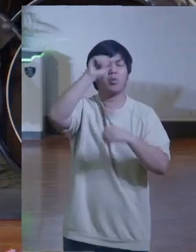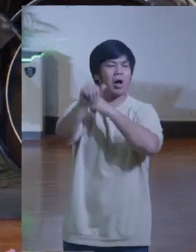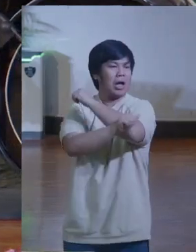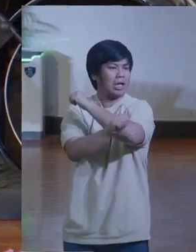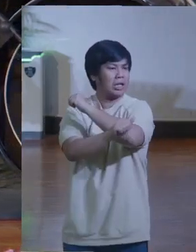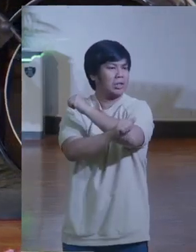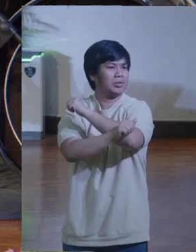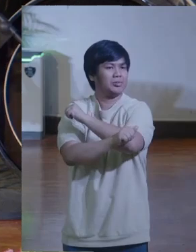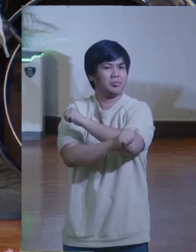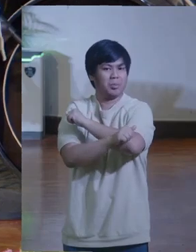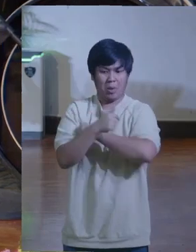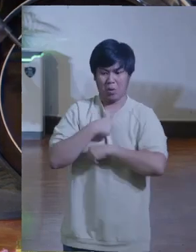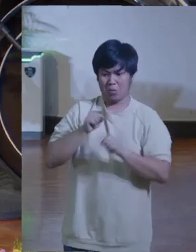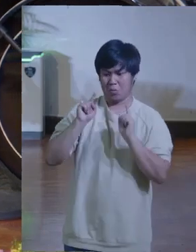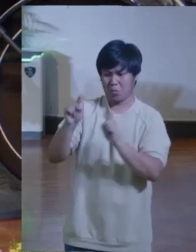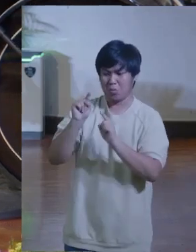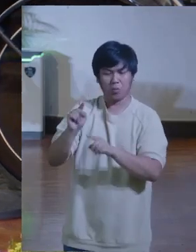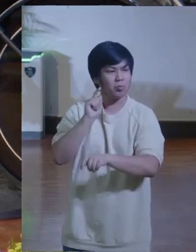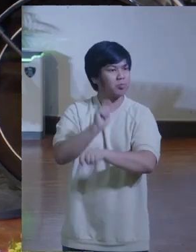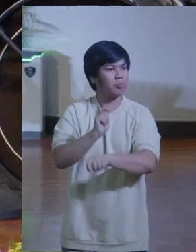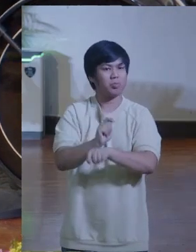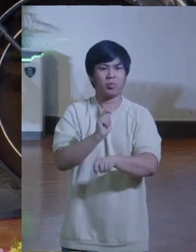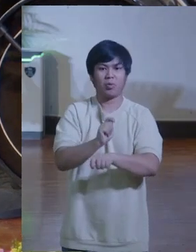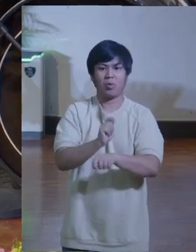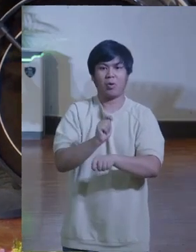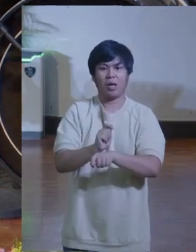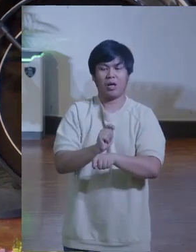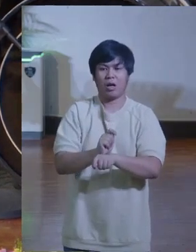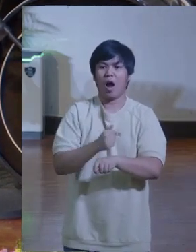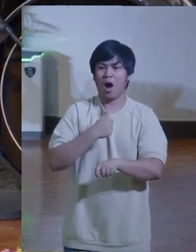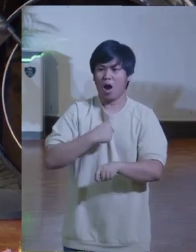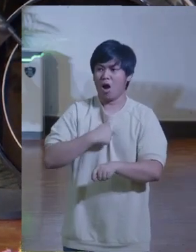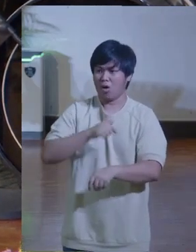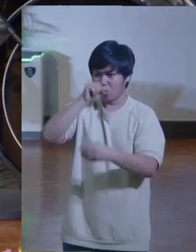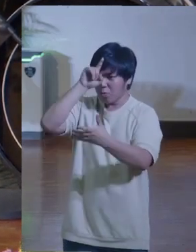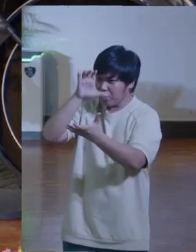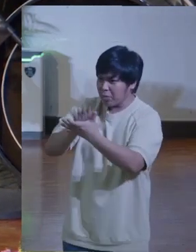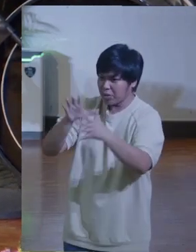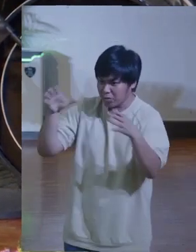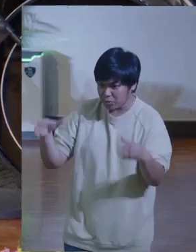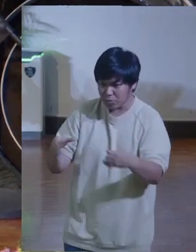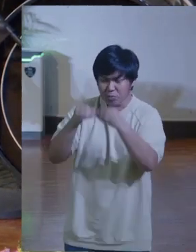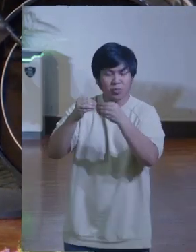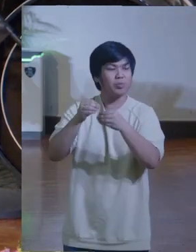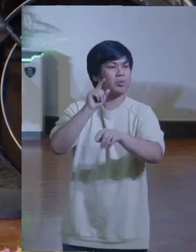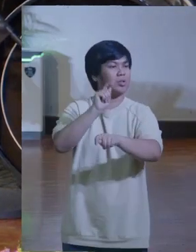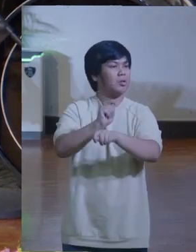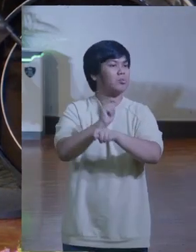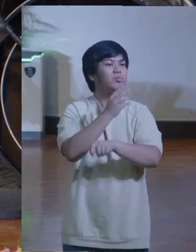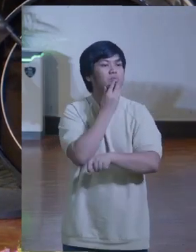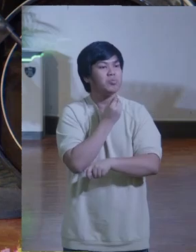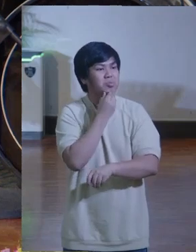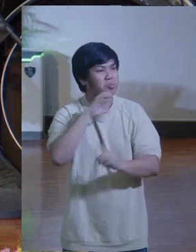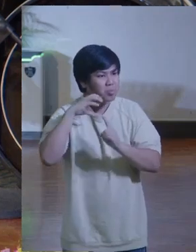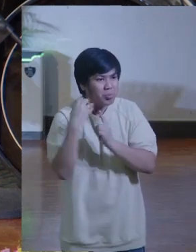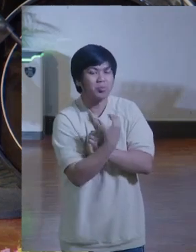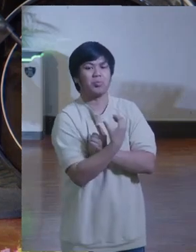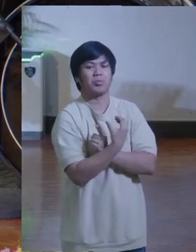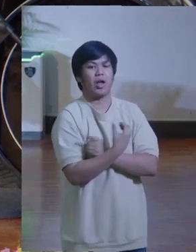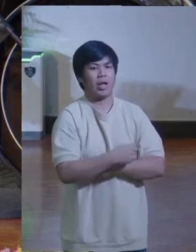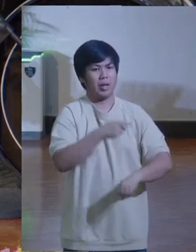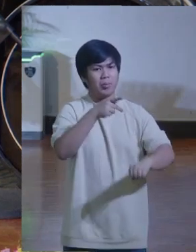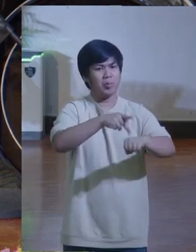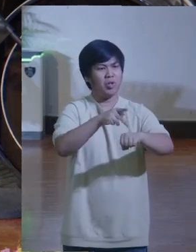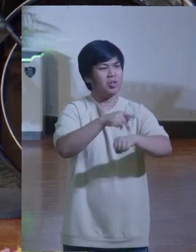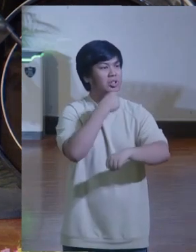sa buhay ng templo. Magpapasakop sa mga ritual at reglamente nito. Kaya ang sabi ni